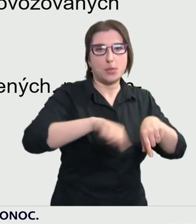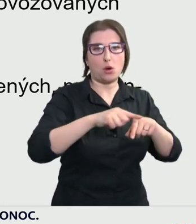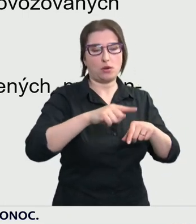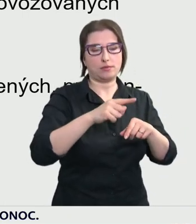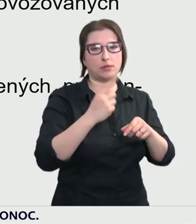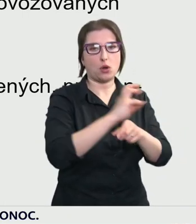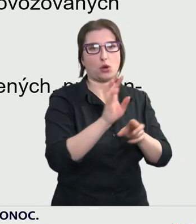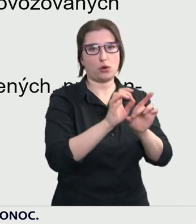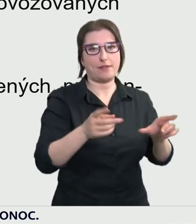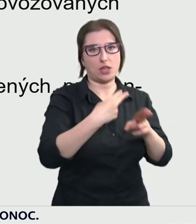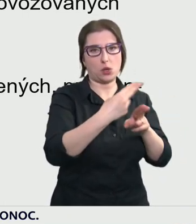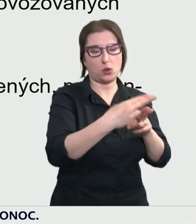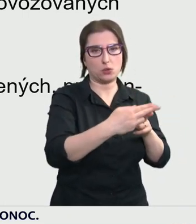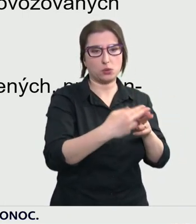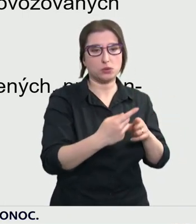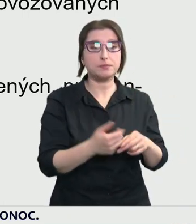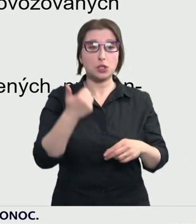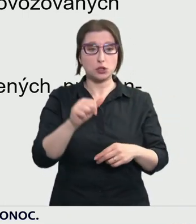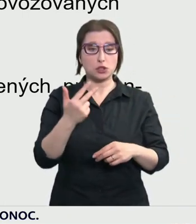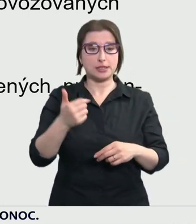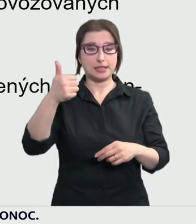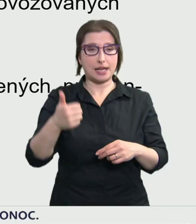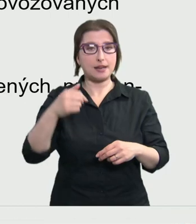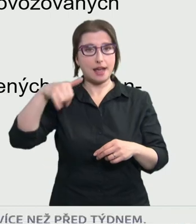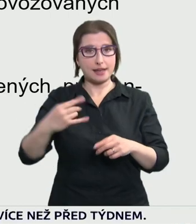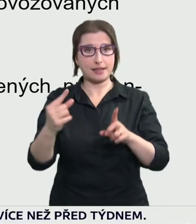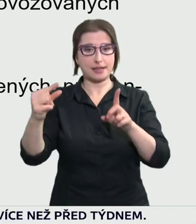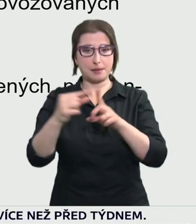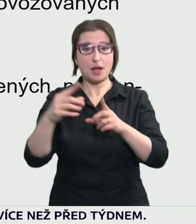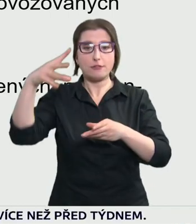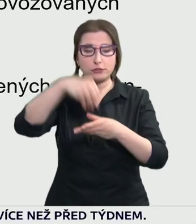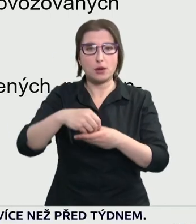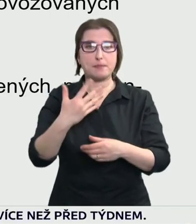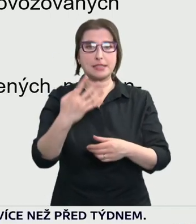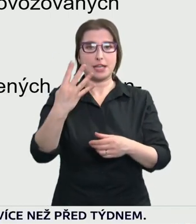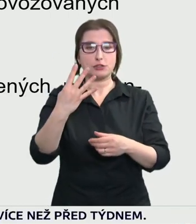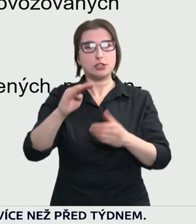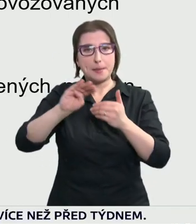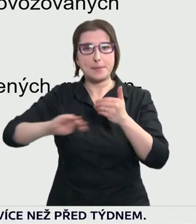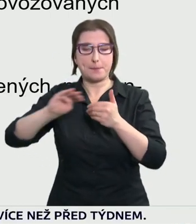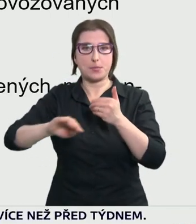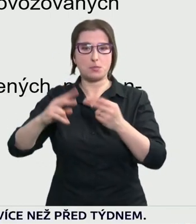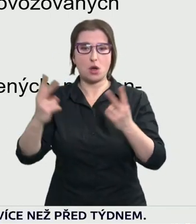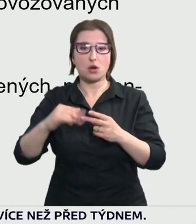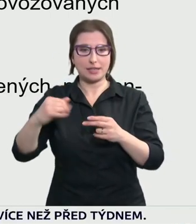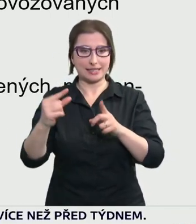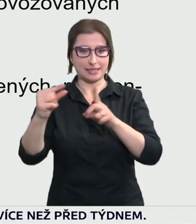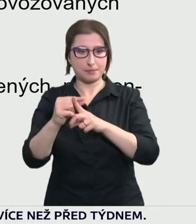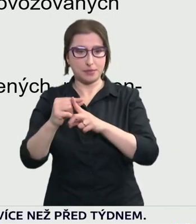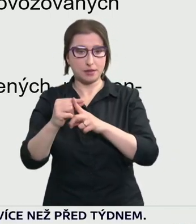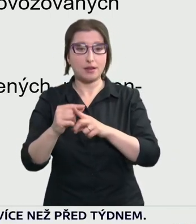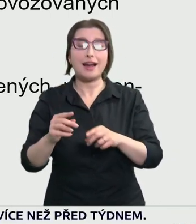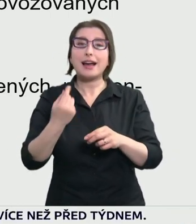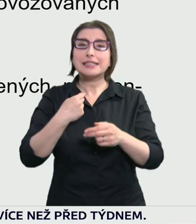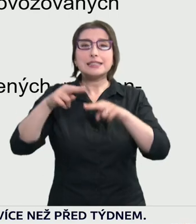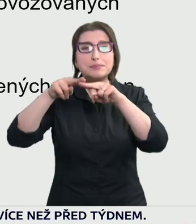131 lůžek intenzivní péče, z toho 54 jsme vytvořili nově mimo původní jednotky intenzivní péče a na tu necovidovou